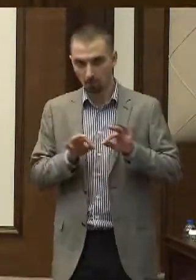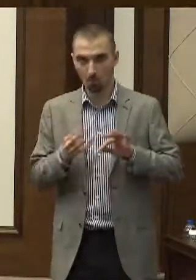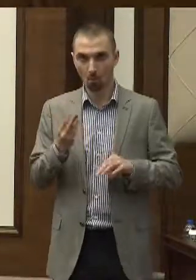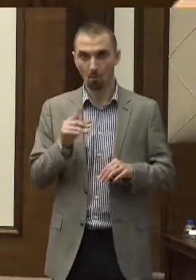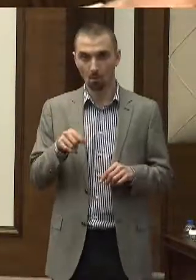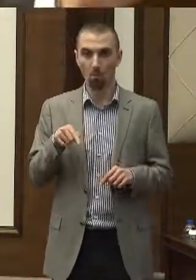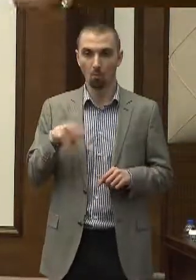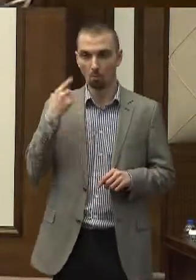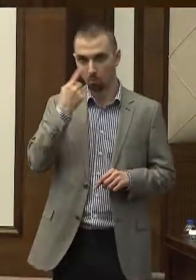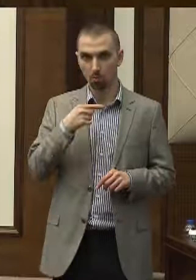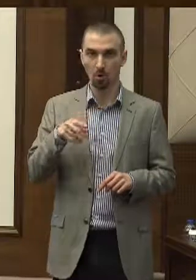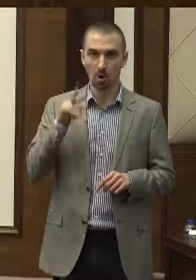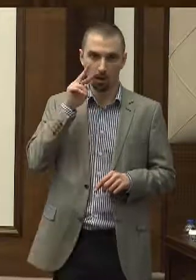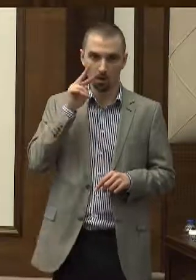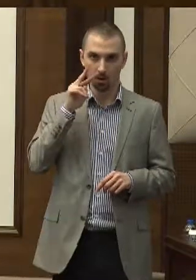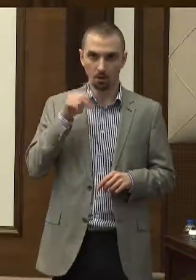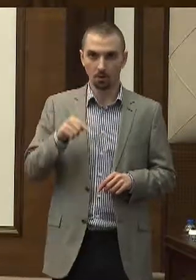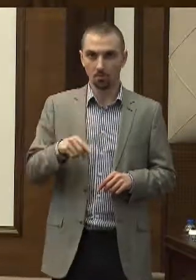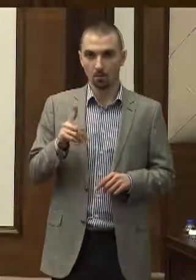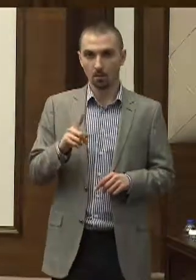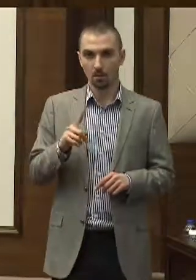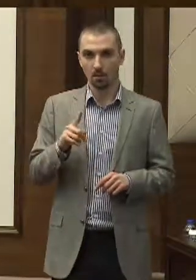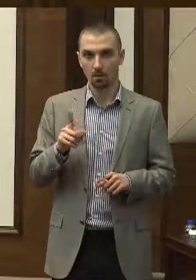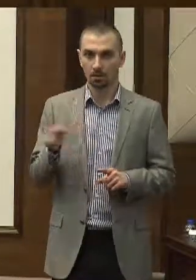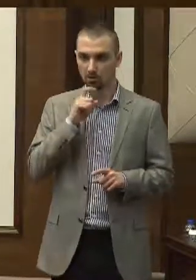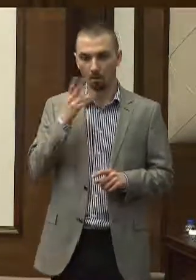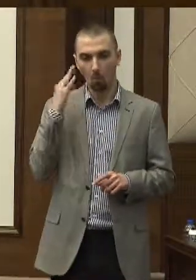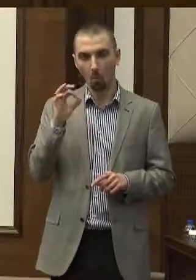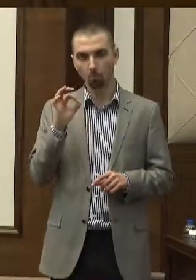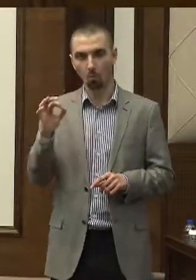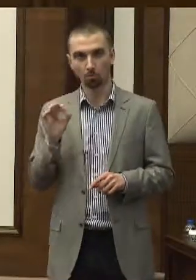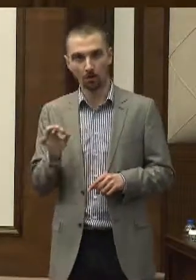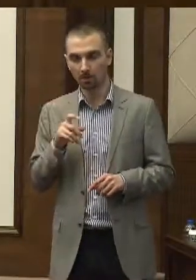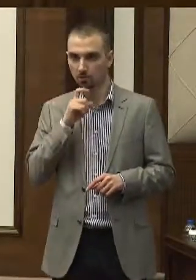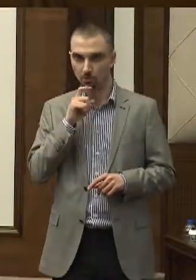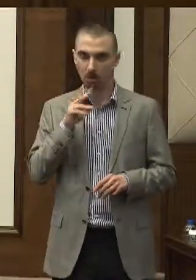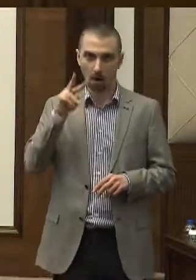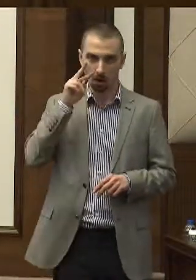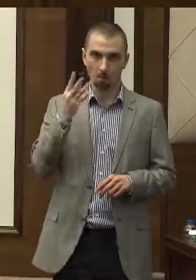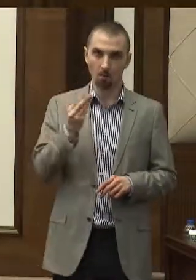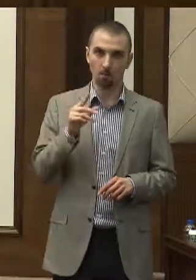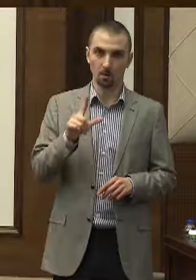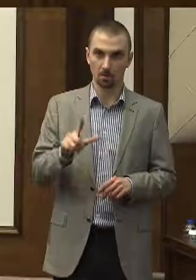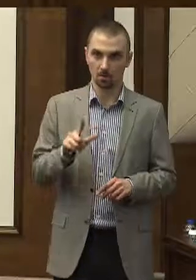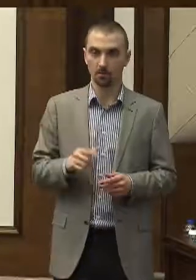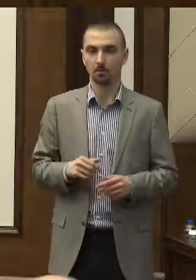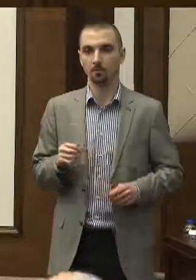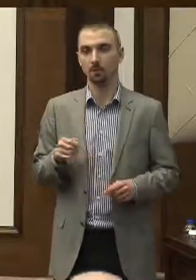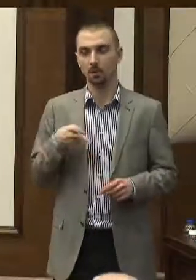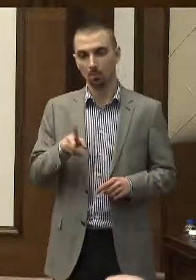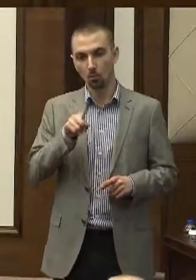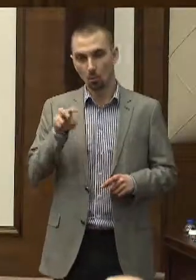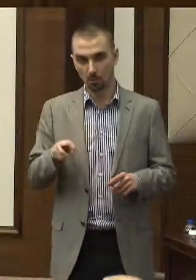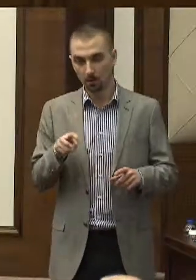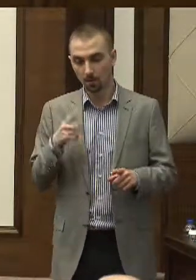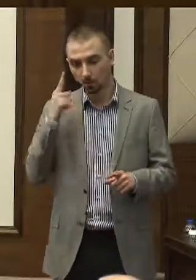gerekiyor. Bürokrat kesimi beni uyardı, başkanım bunu düzeltin dediler. O nedenle 2019 yılının